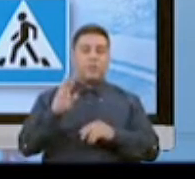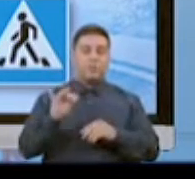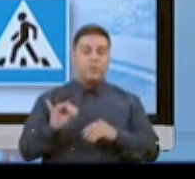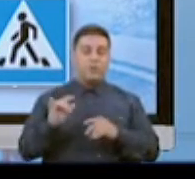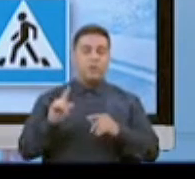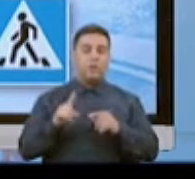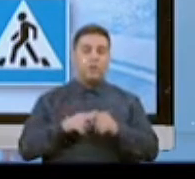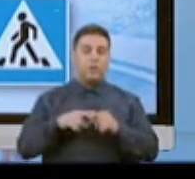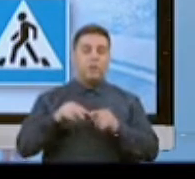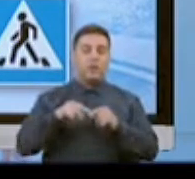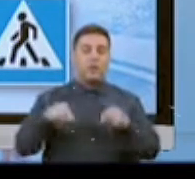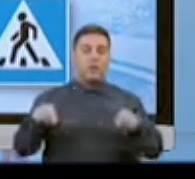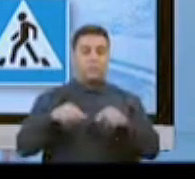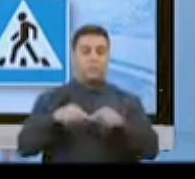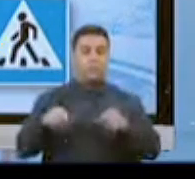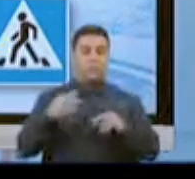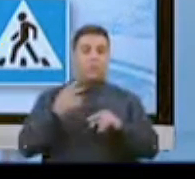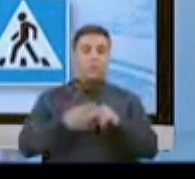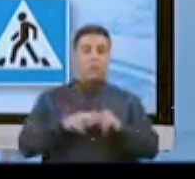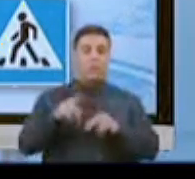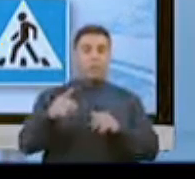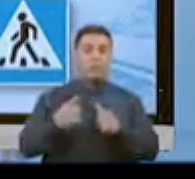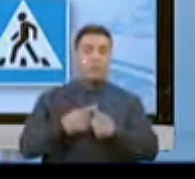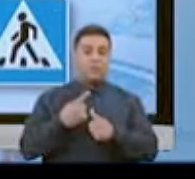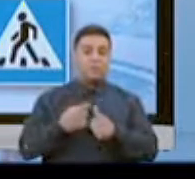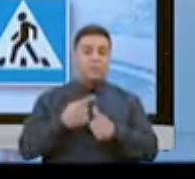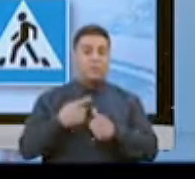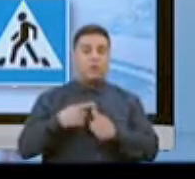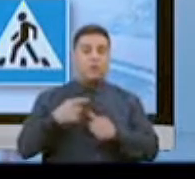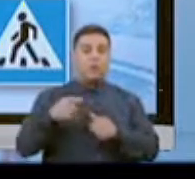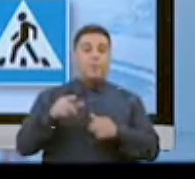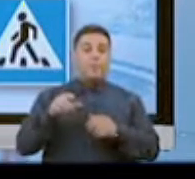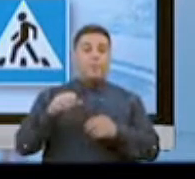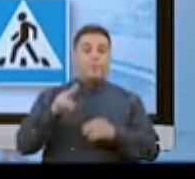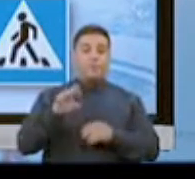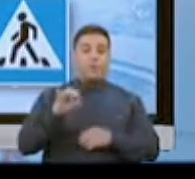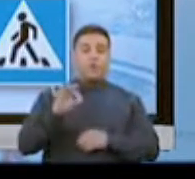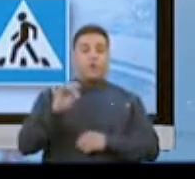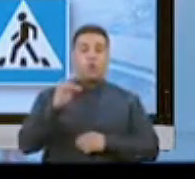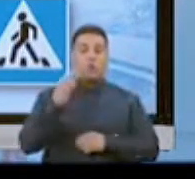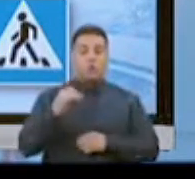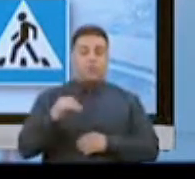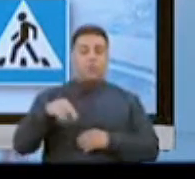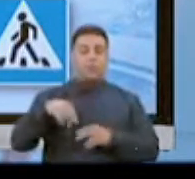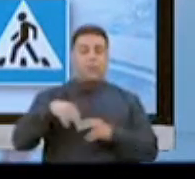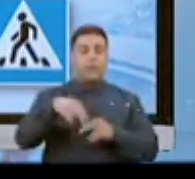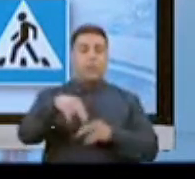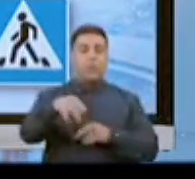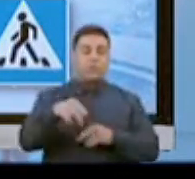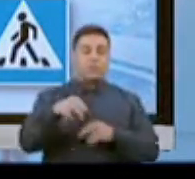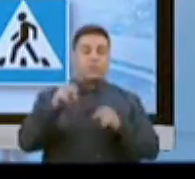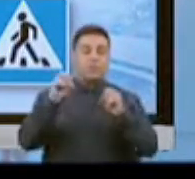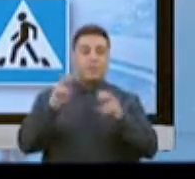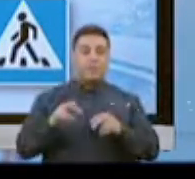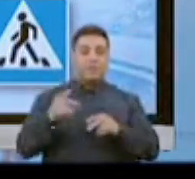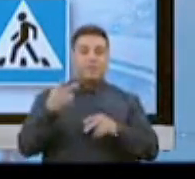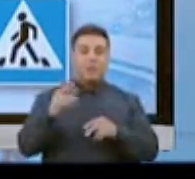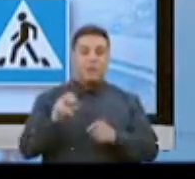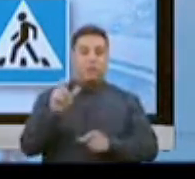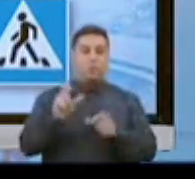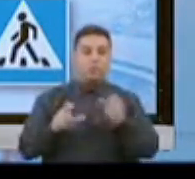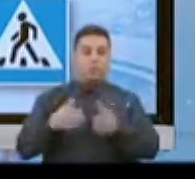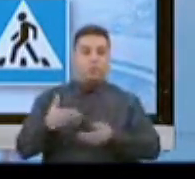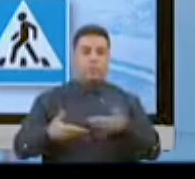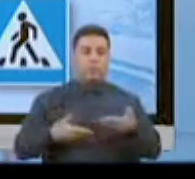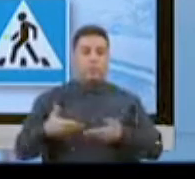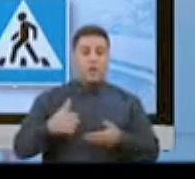или разметкой. Вот это называется, ребята, пешеходный переход, специально предназначенным для